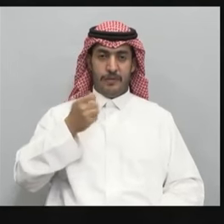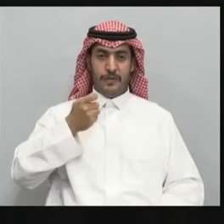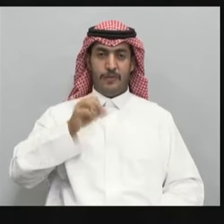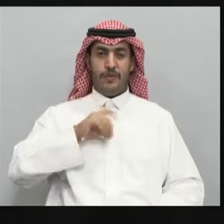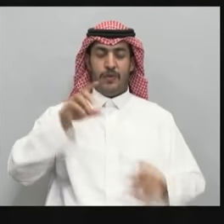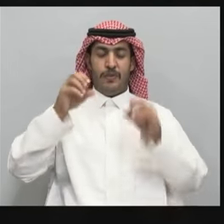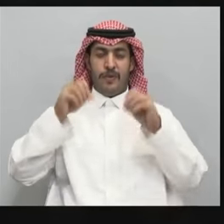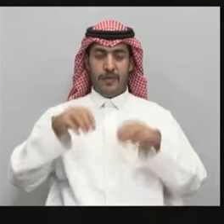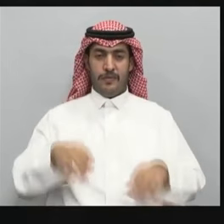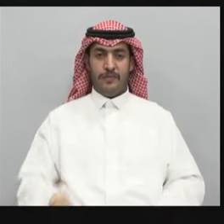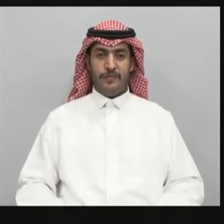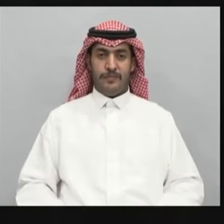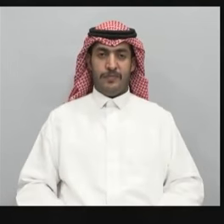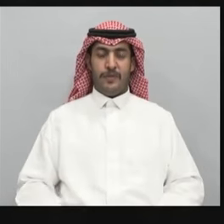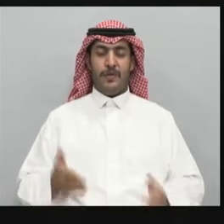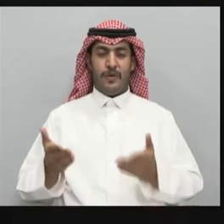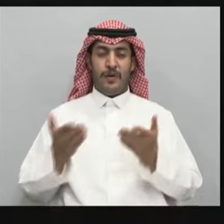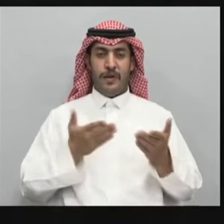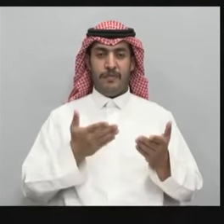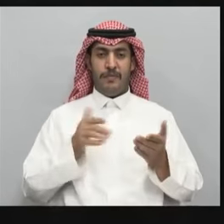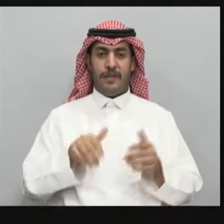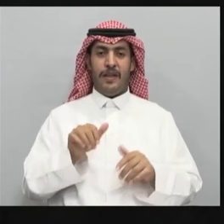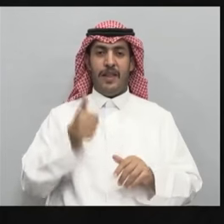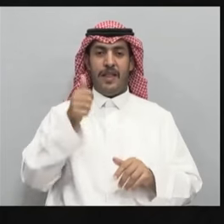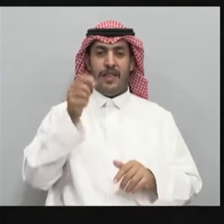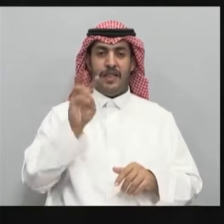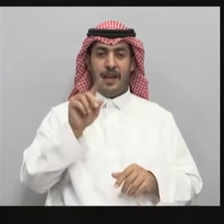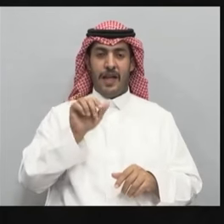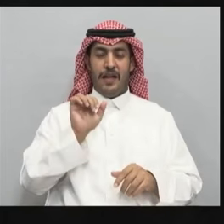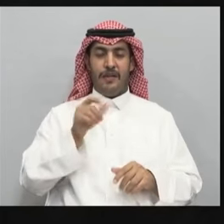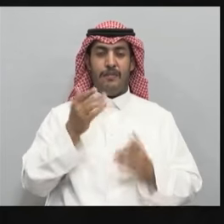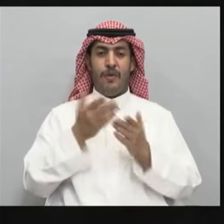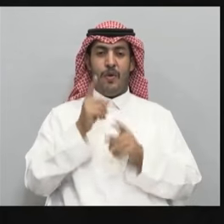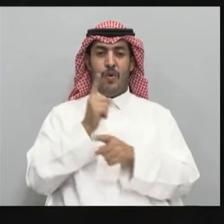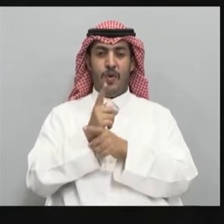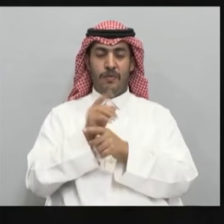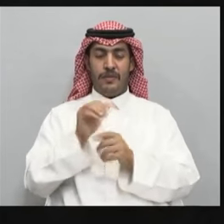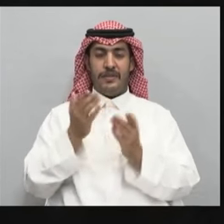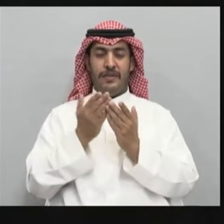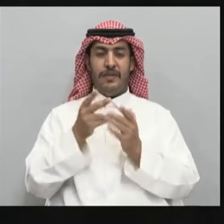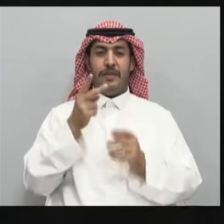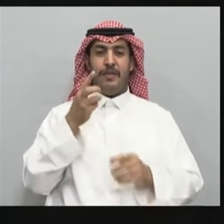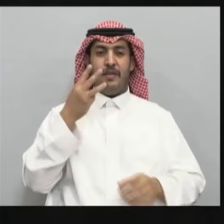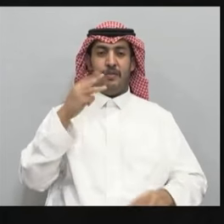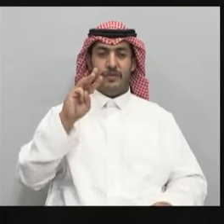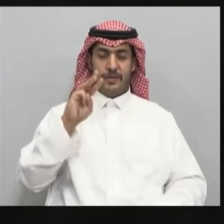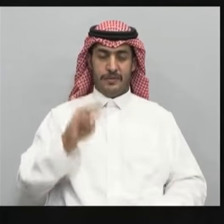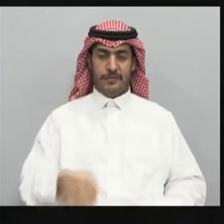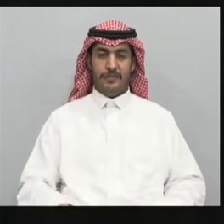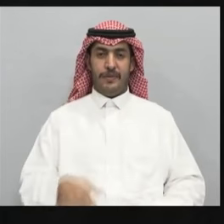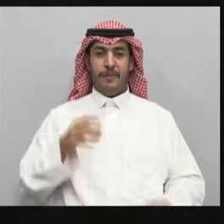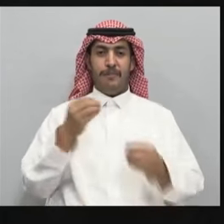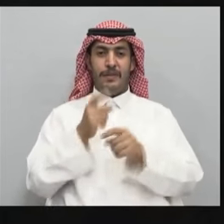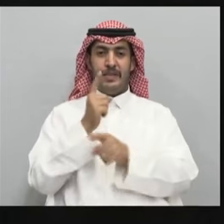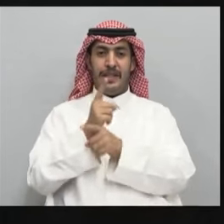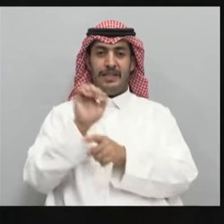عليكم ورحمه الله وبركاته ارحب بكم في اثراء جديد من اثراءات ماده العلوم للصف الثالث المتوسط